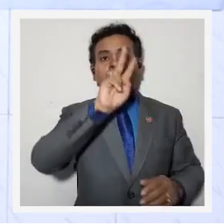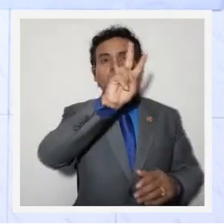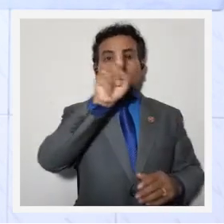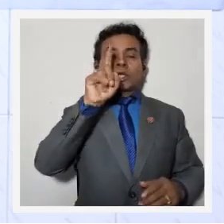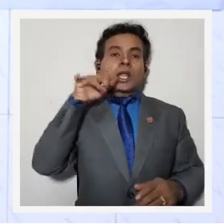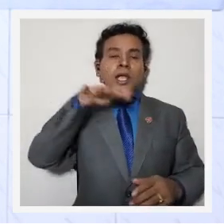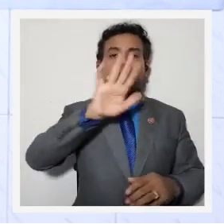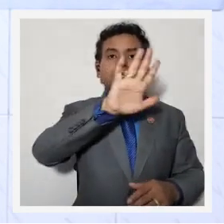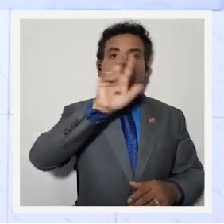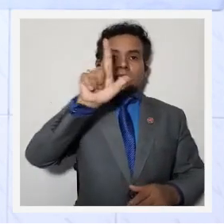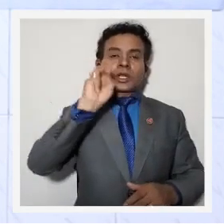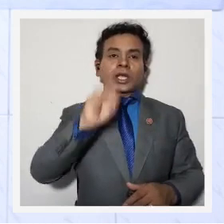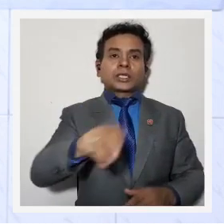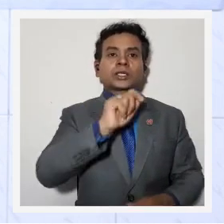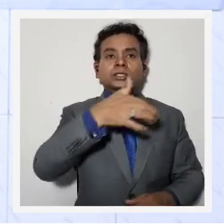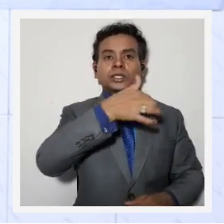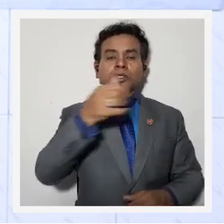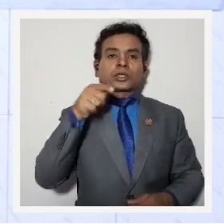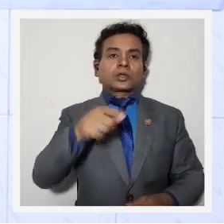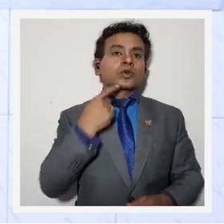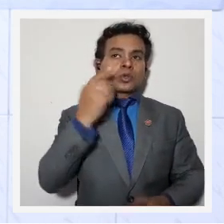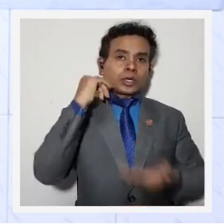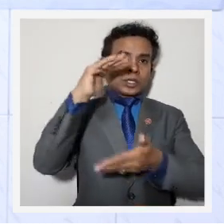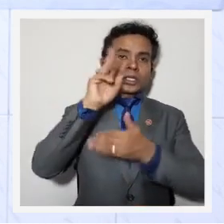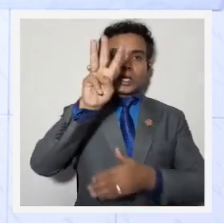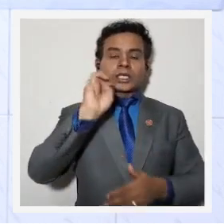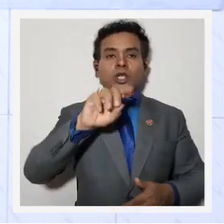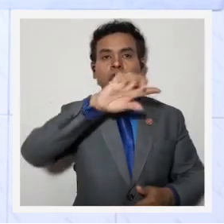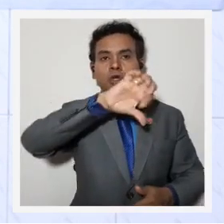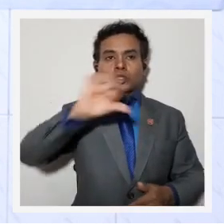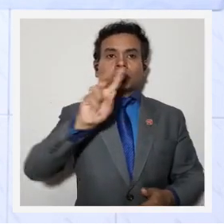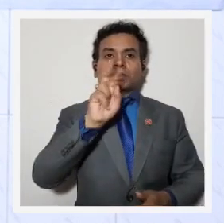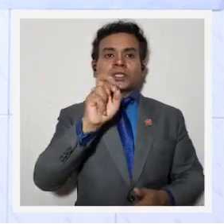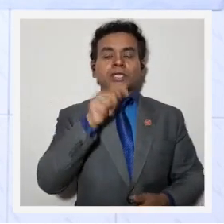ঘন্টায় সংগৃহীত হয়েছে ২৪৯২২টি এবং এ পর্যন্ত